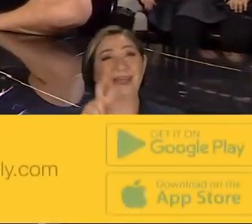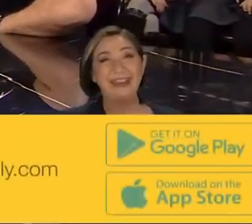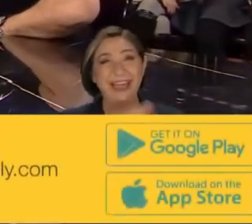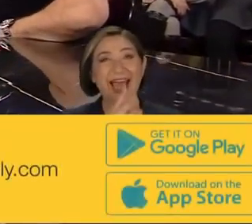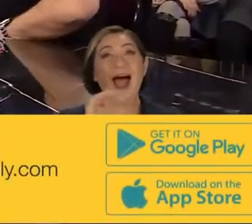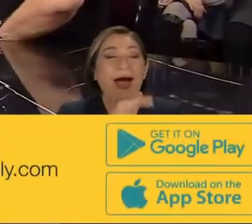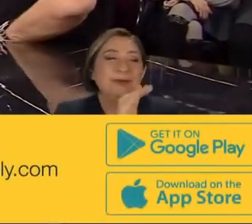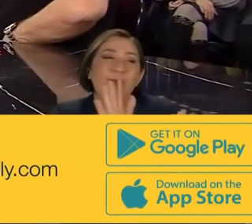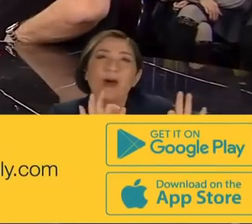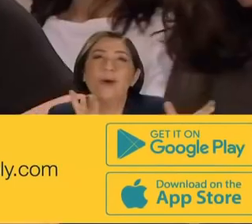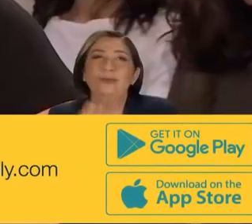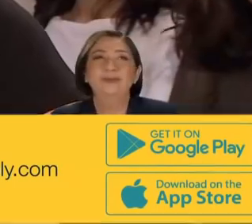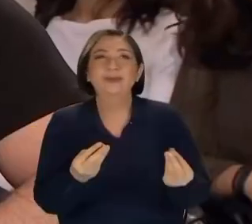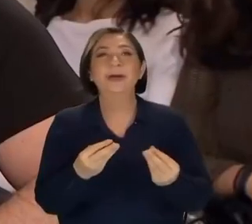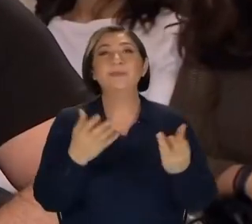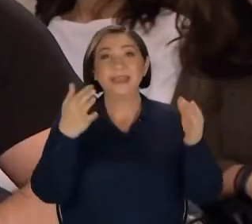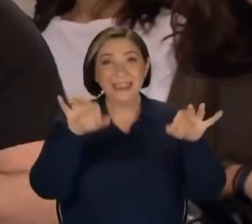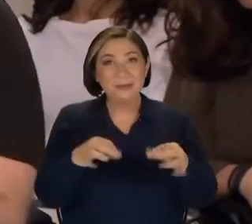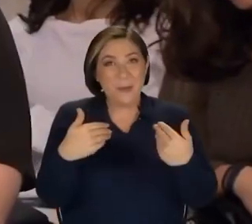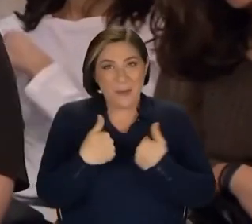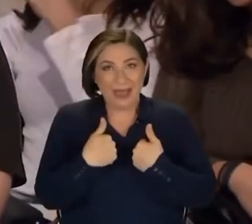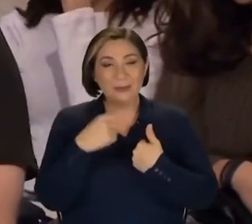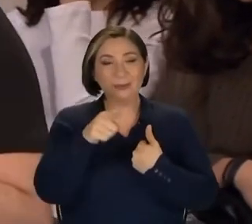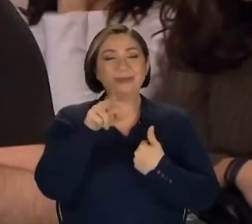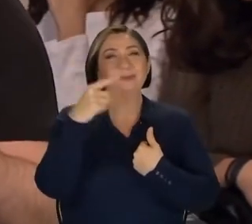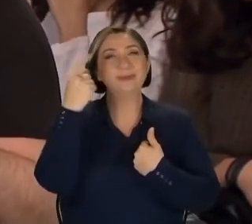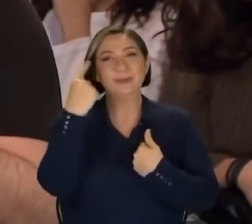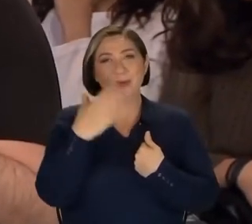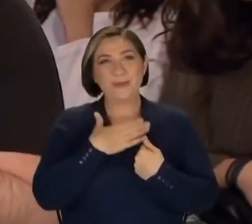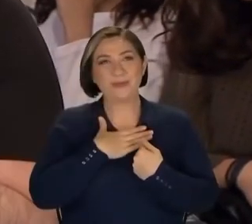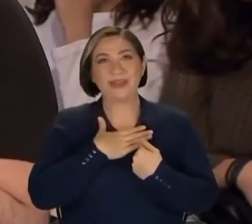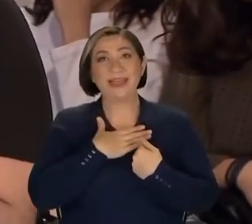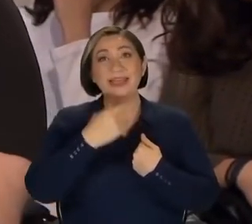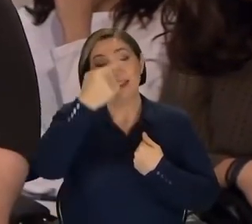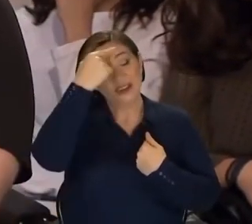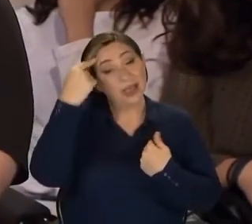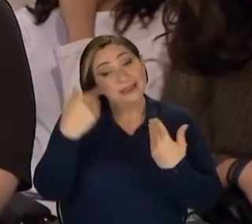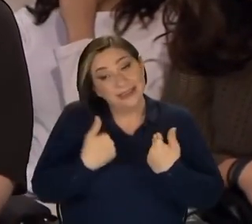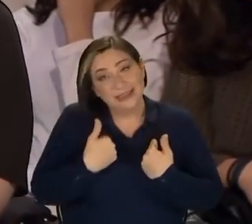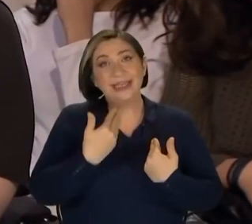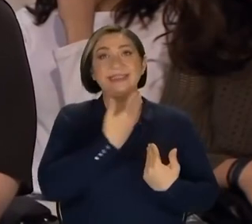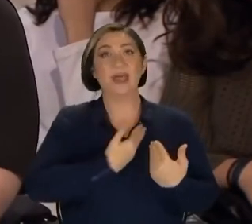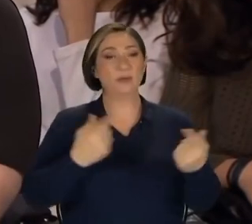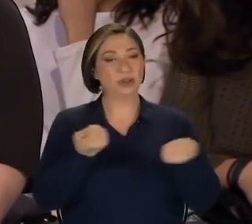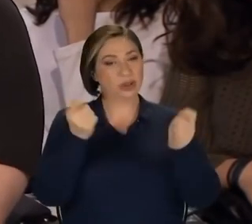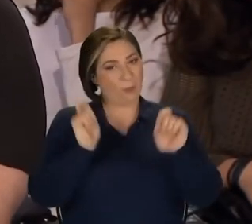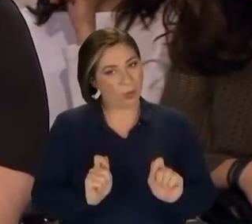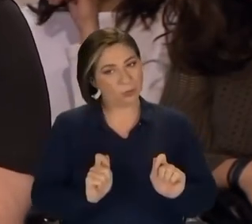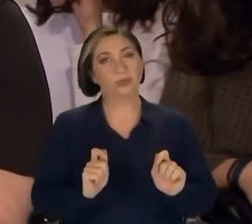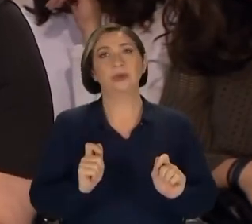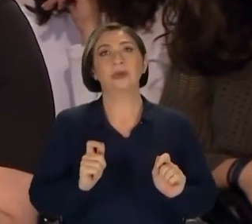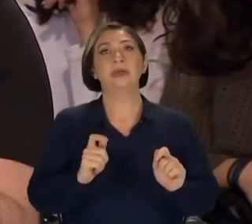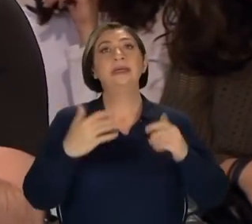Ya, hayat bu hale gelmiş. Şimdi ben şöyle düşünüyorum. Şanslı insanlarız, sevdiğimiz işi yapıyoruz.